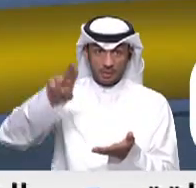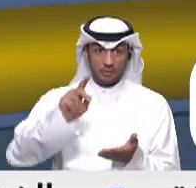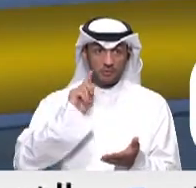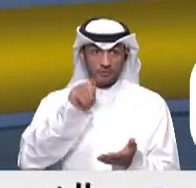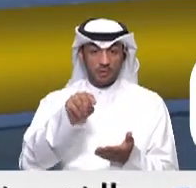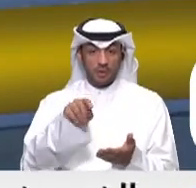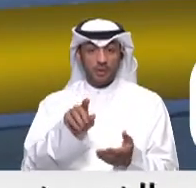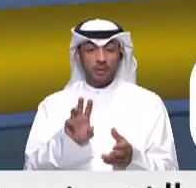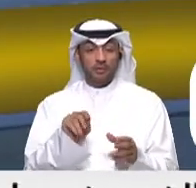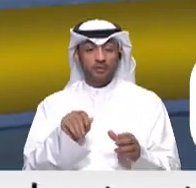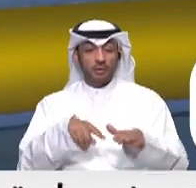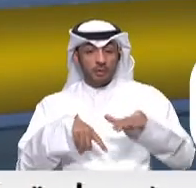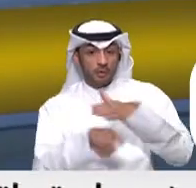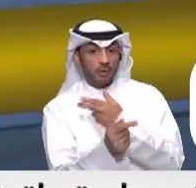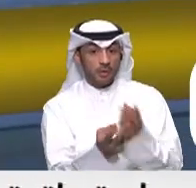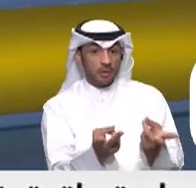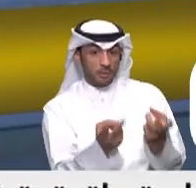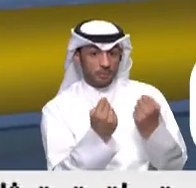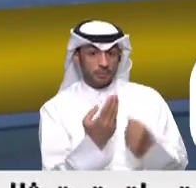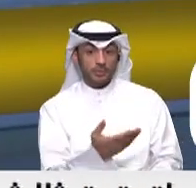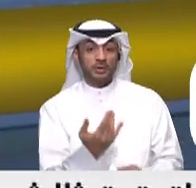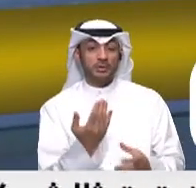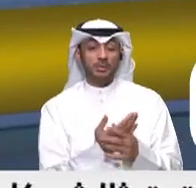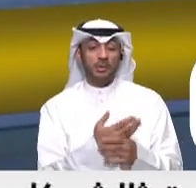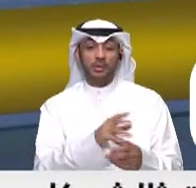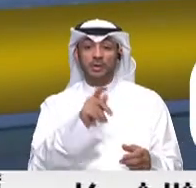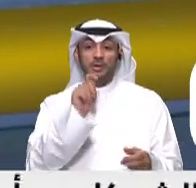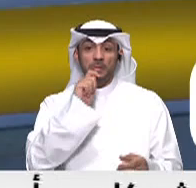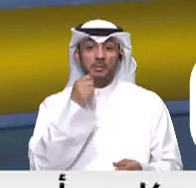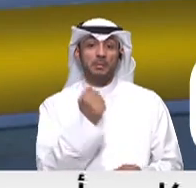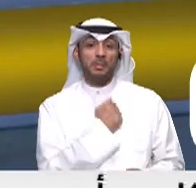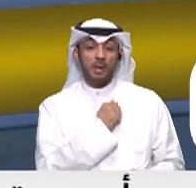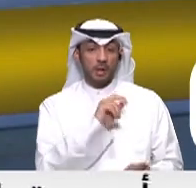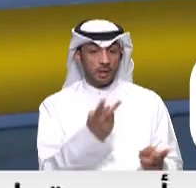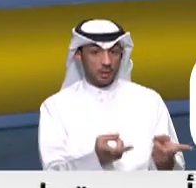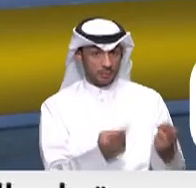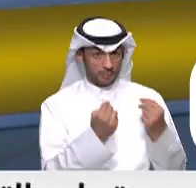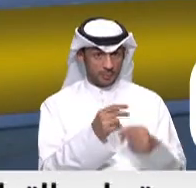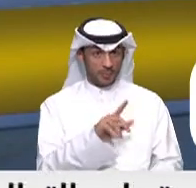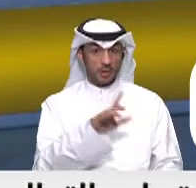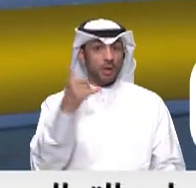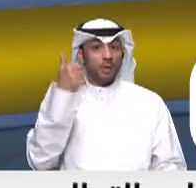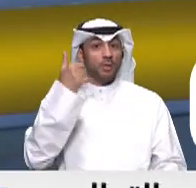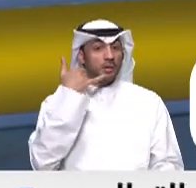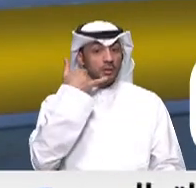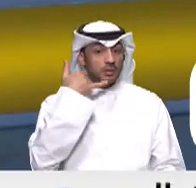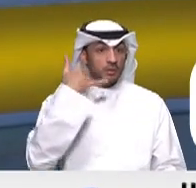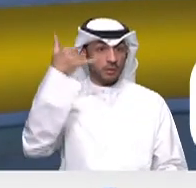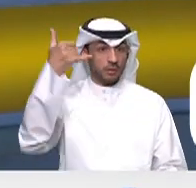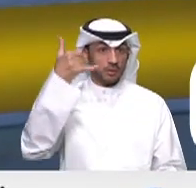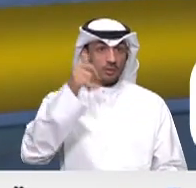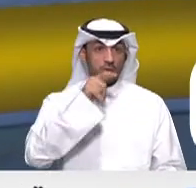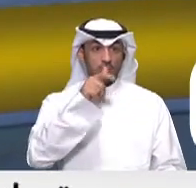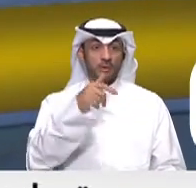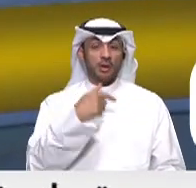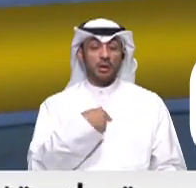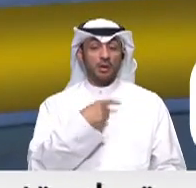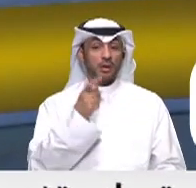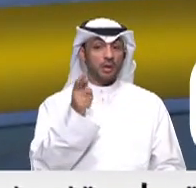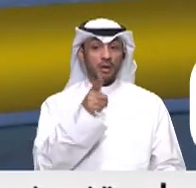ينتحل صفه حمايه المستهلك في دقون عليه يقولون لنا احنا وصلتنا